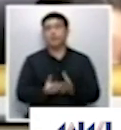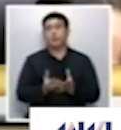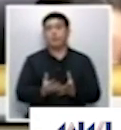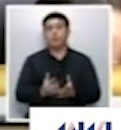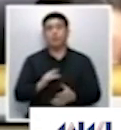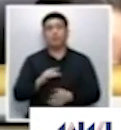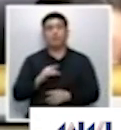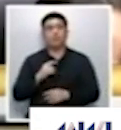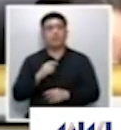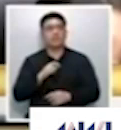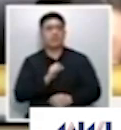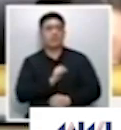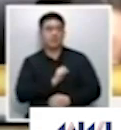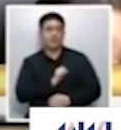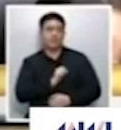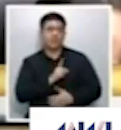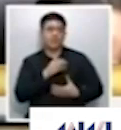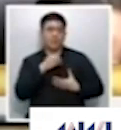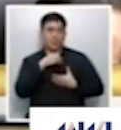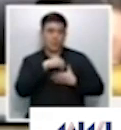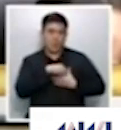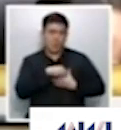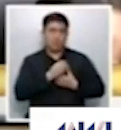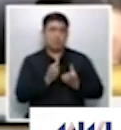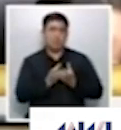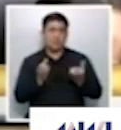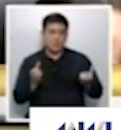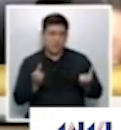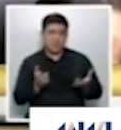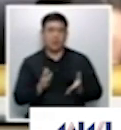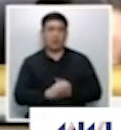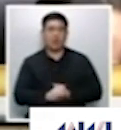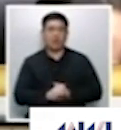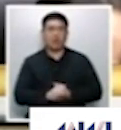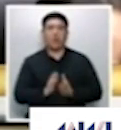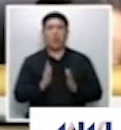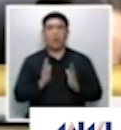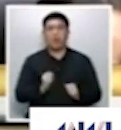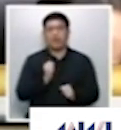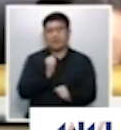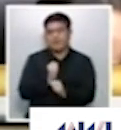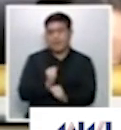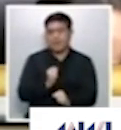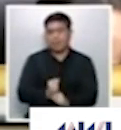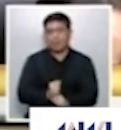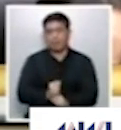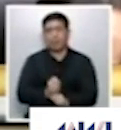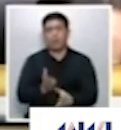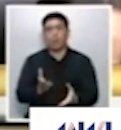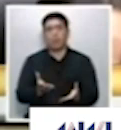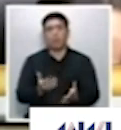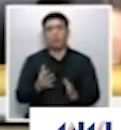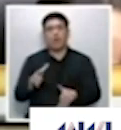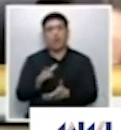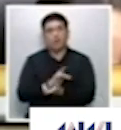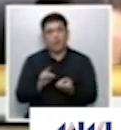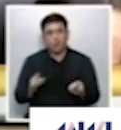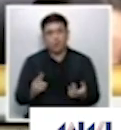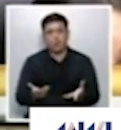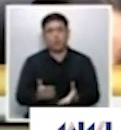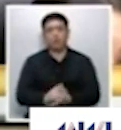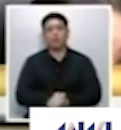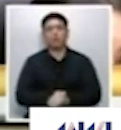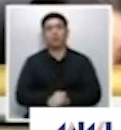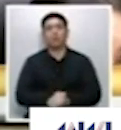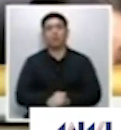ายศีลธรรมจรรยาที่รุนแรงทั้งต่อผู้ถูกกระทำและต่อสังคม